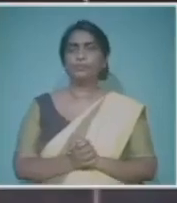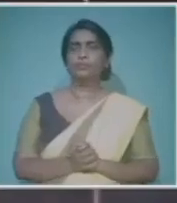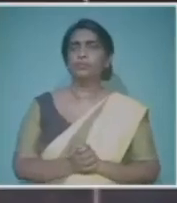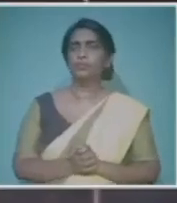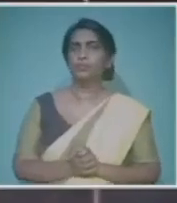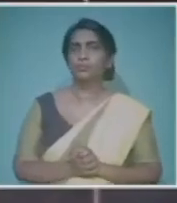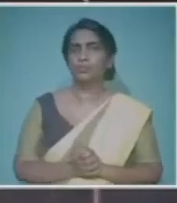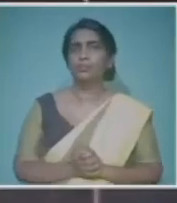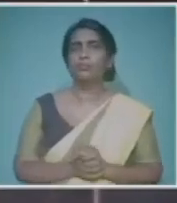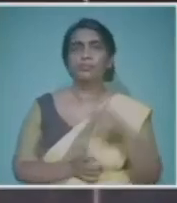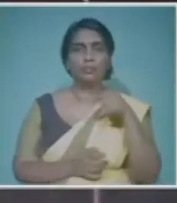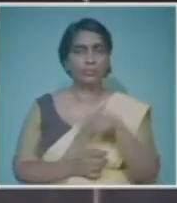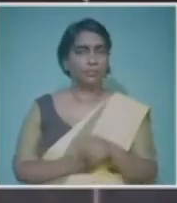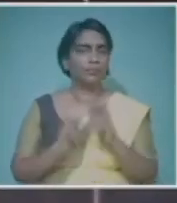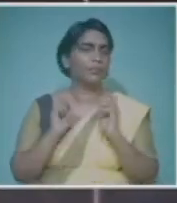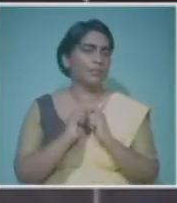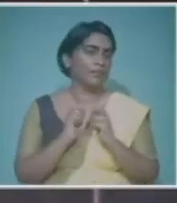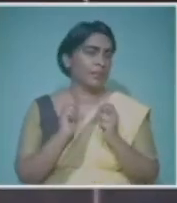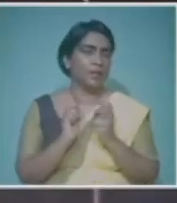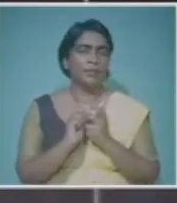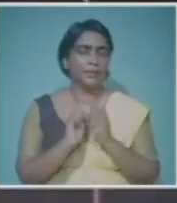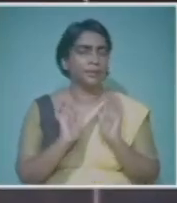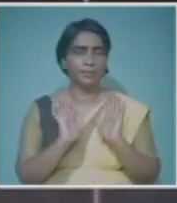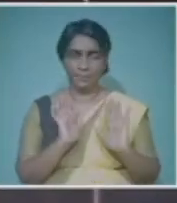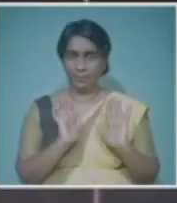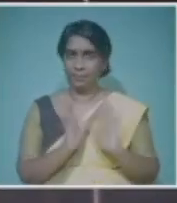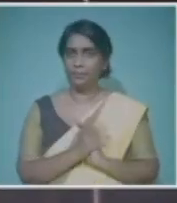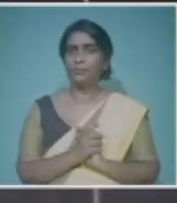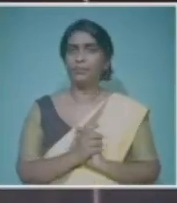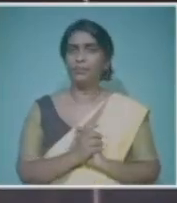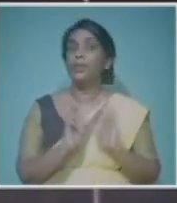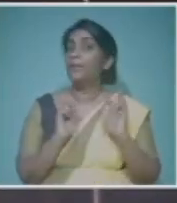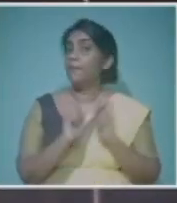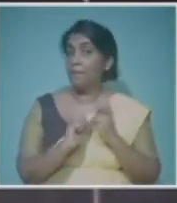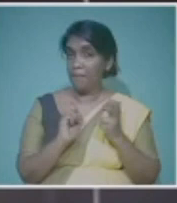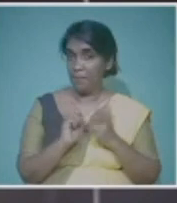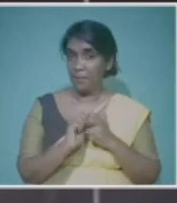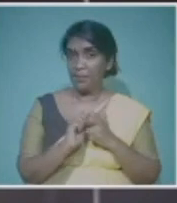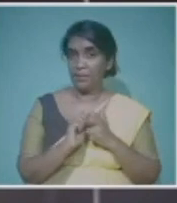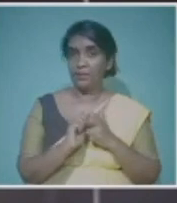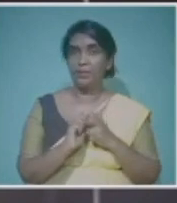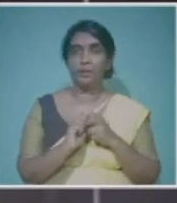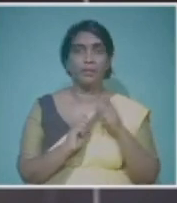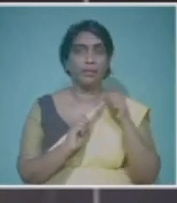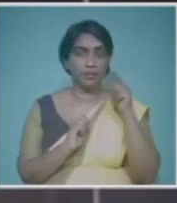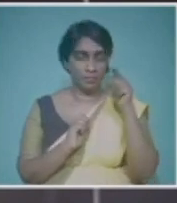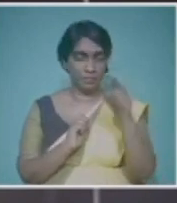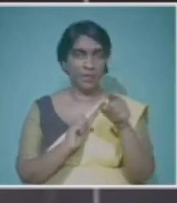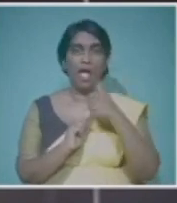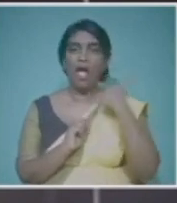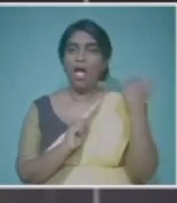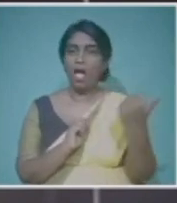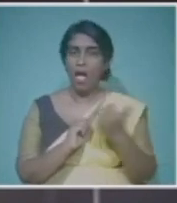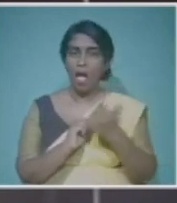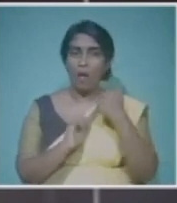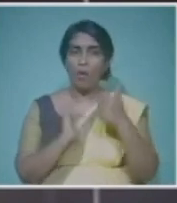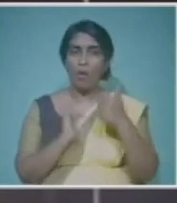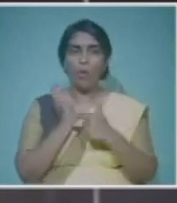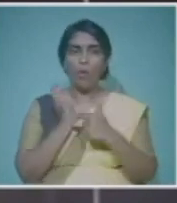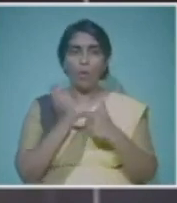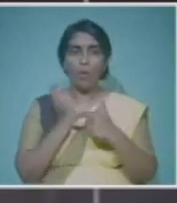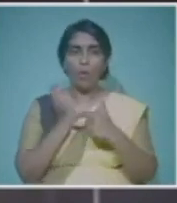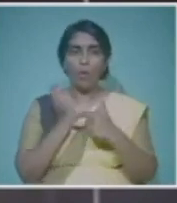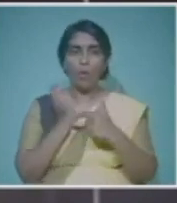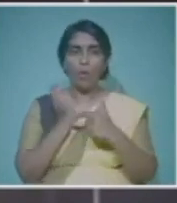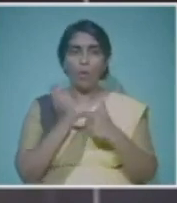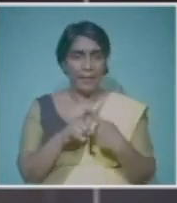අපේ මෙතන ගැටලුව මේකයි ගැටලුව තමයි ඔබලා අලුත් බදු සංශෝධන